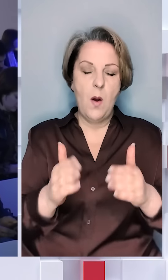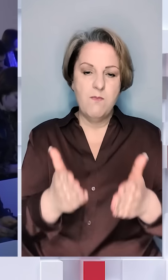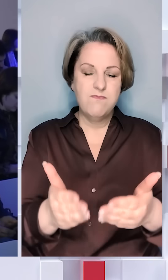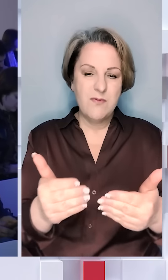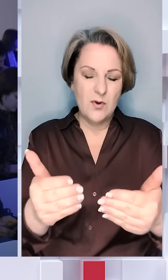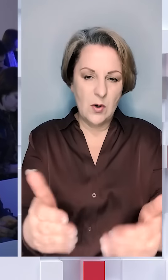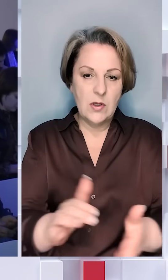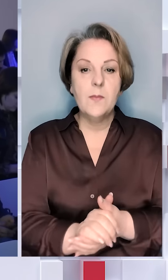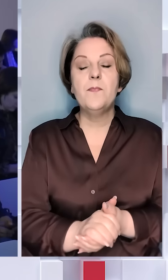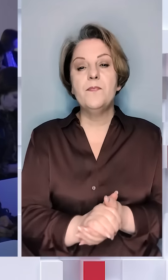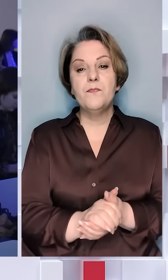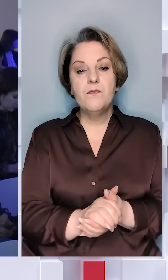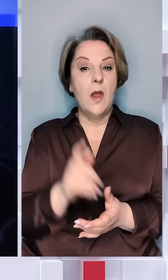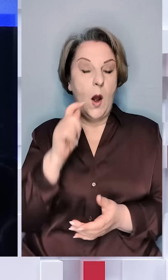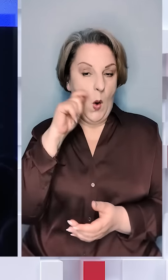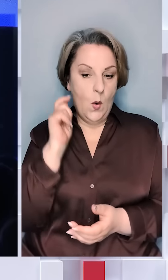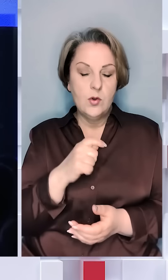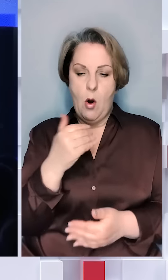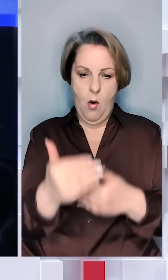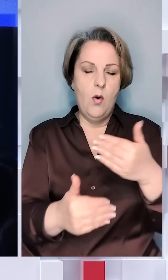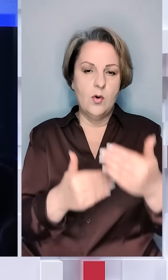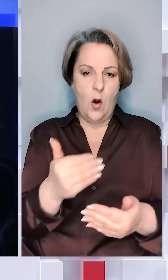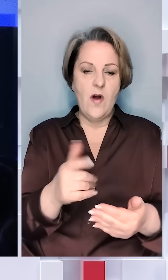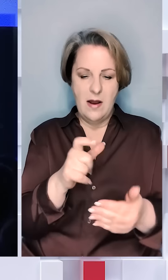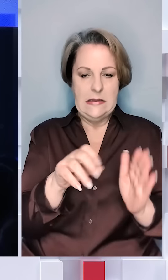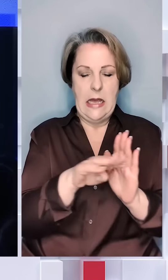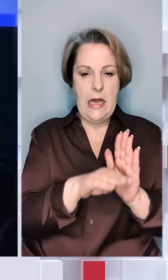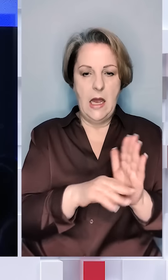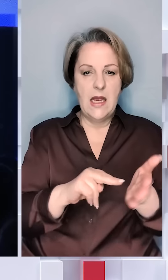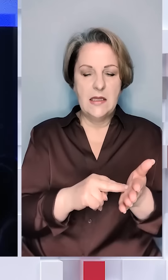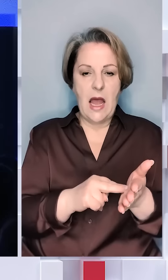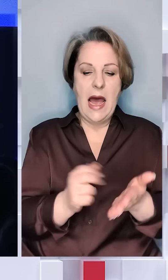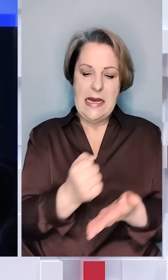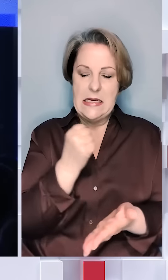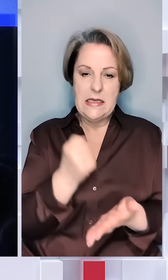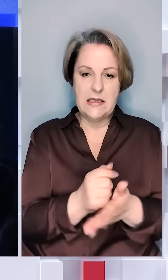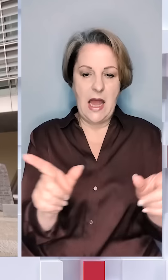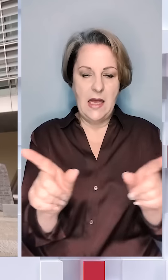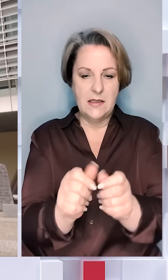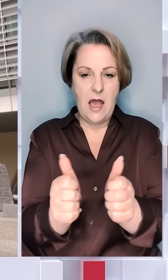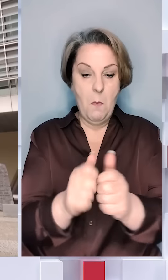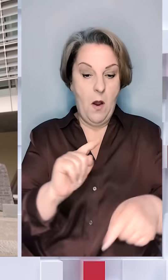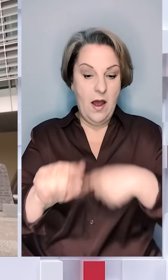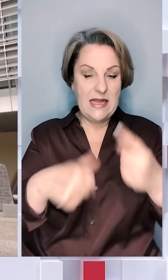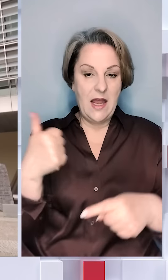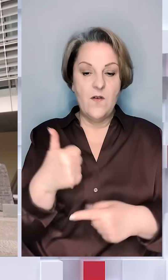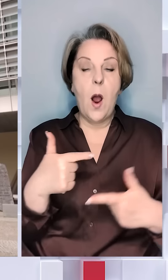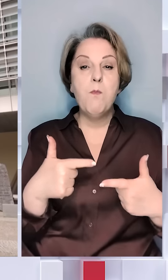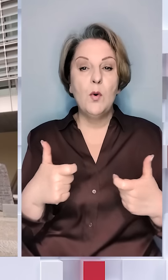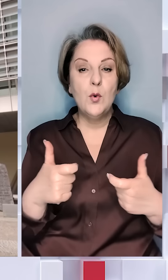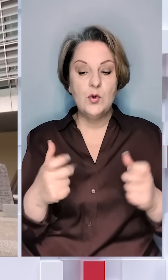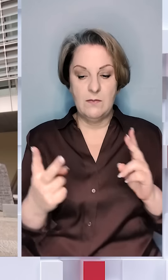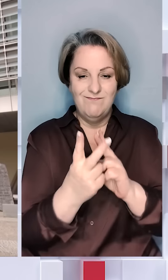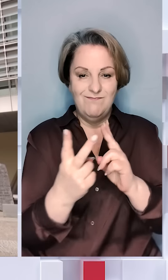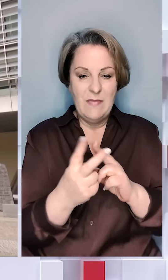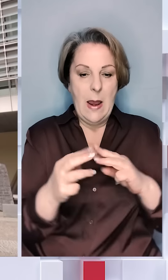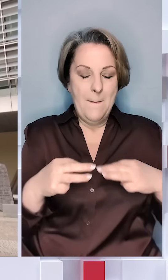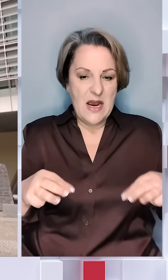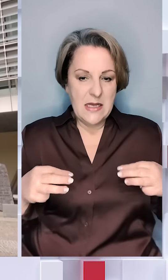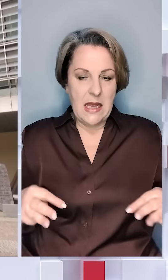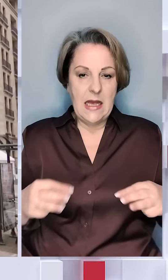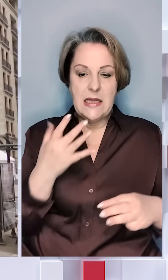процедуру. За словами Стефанішиної, Україна рухається за графіком, затвердженим із партнерами. Наступного тижня у Брюсселі відбудуться зустрічі